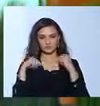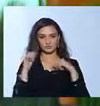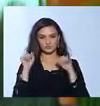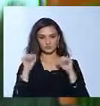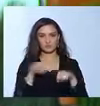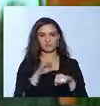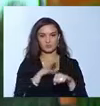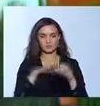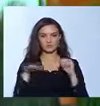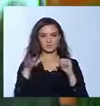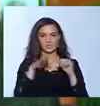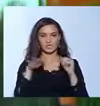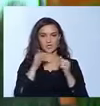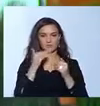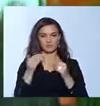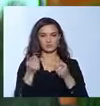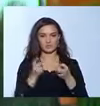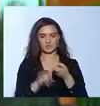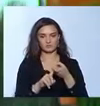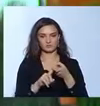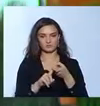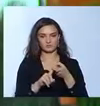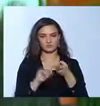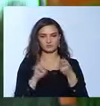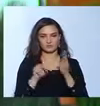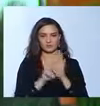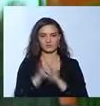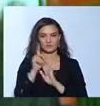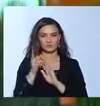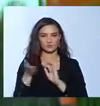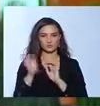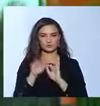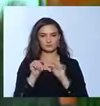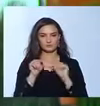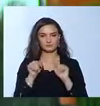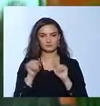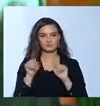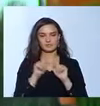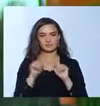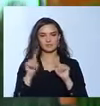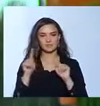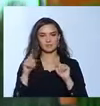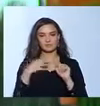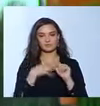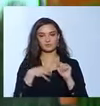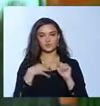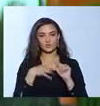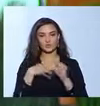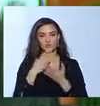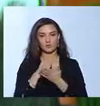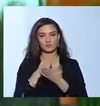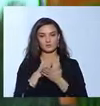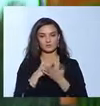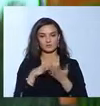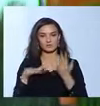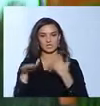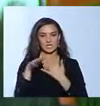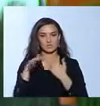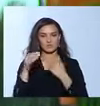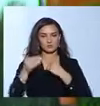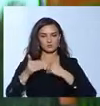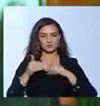იყოს გარემო სამიზნე. დავიწყოთ იქიდან, რა მნიშვნელობა აქვს